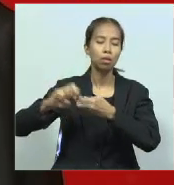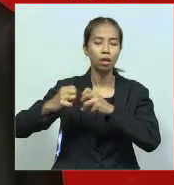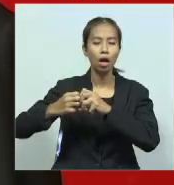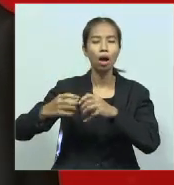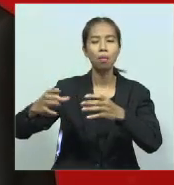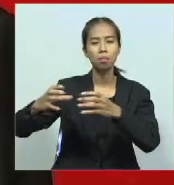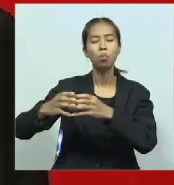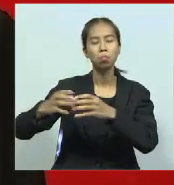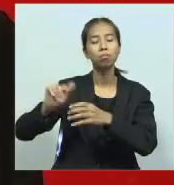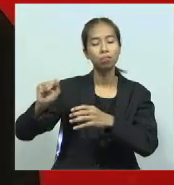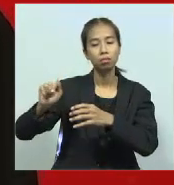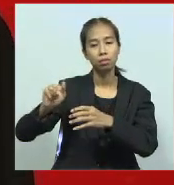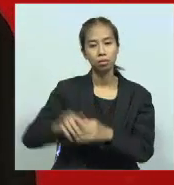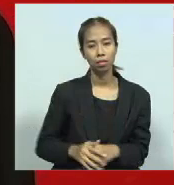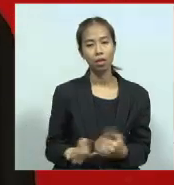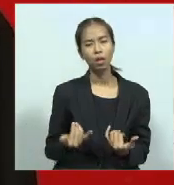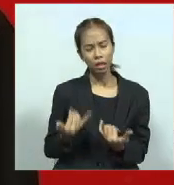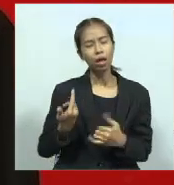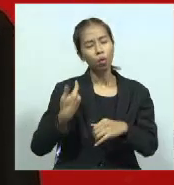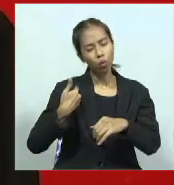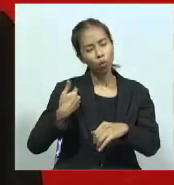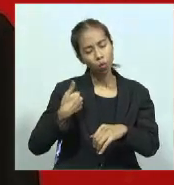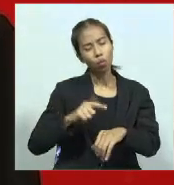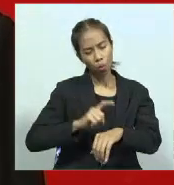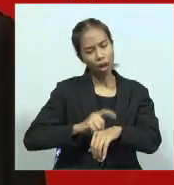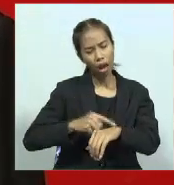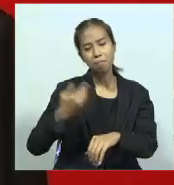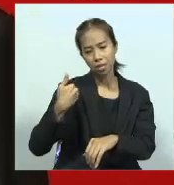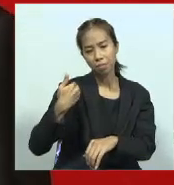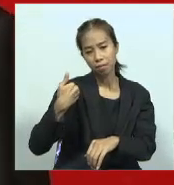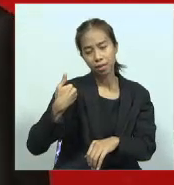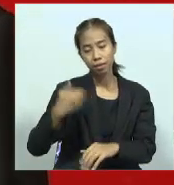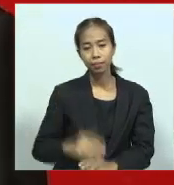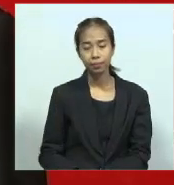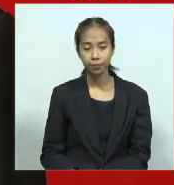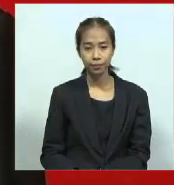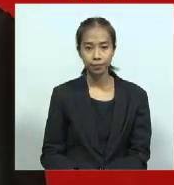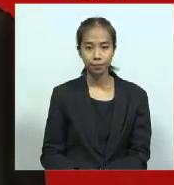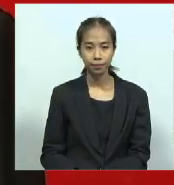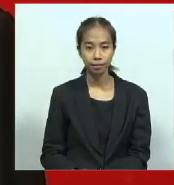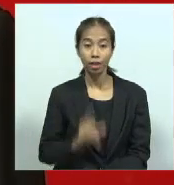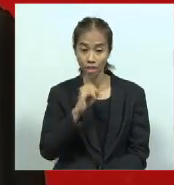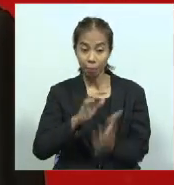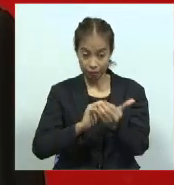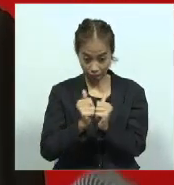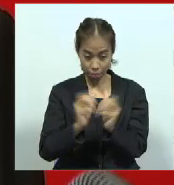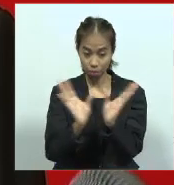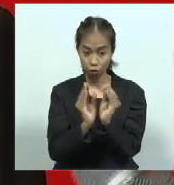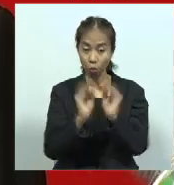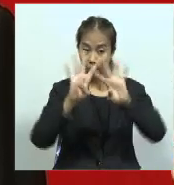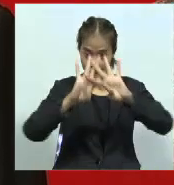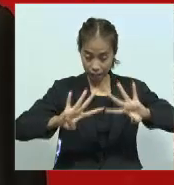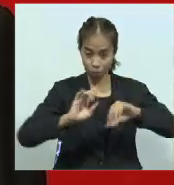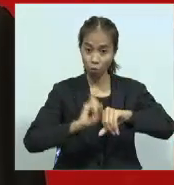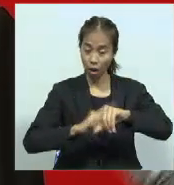ใช่ไหม ยังมีเวลาอยู่ยังมีเวลาอยู ่เราก็จะทันกับการประชุมอาเซียนหรือเปล่า อาเซียน